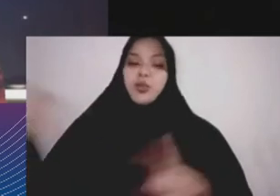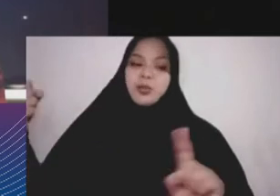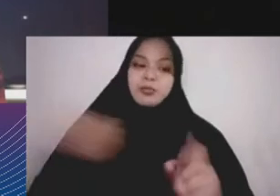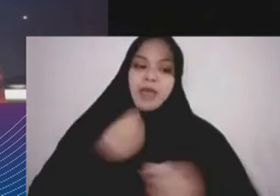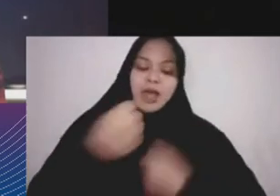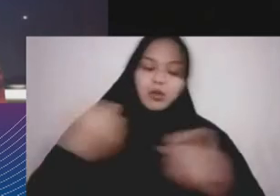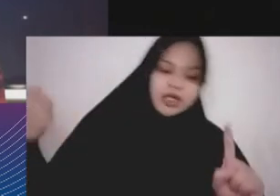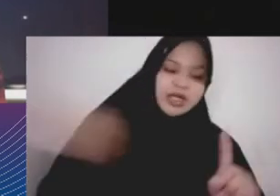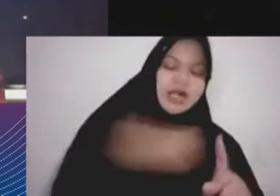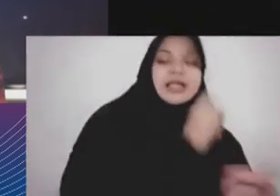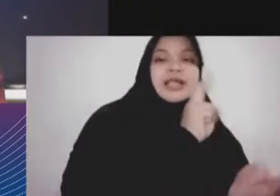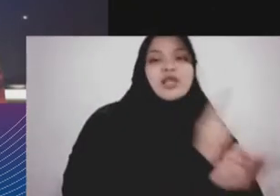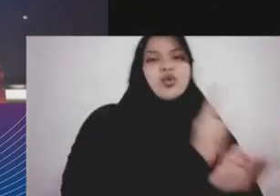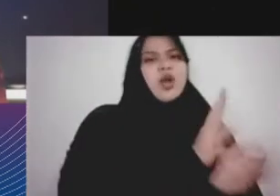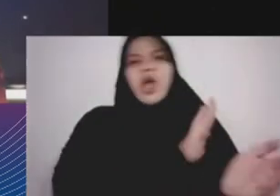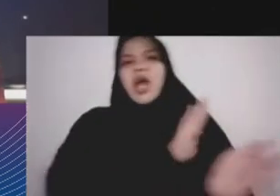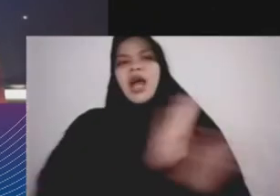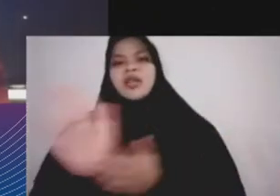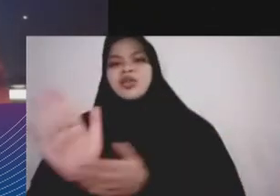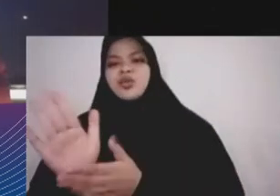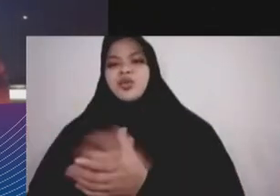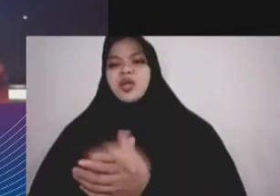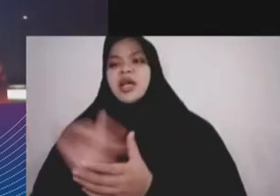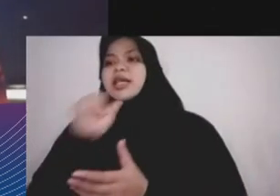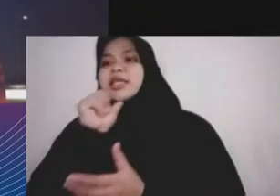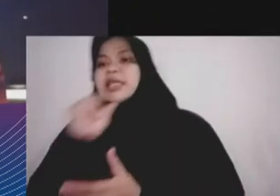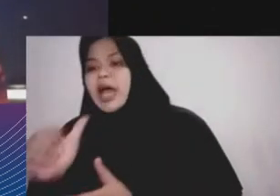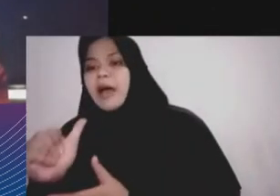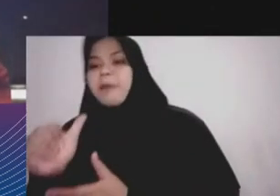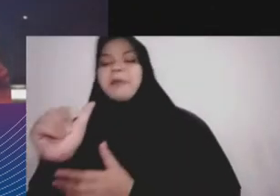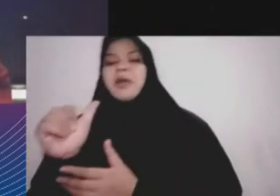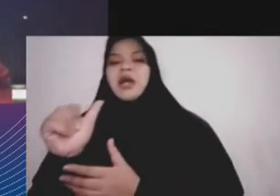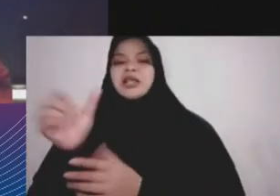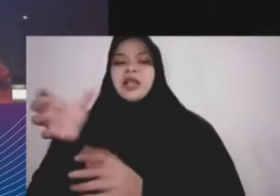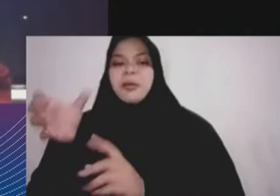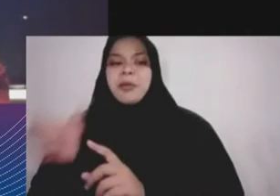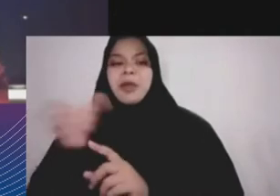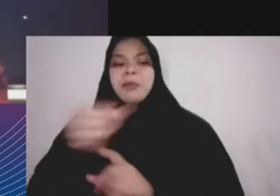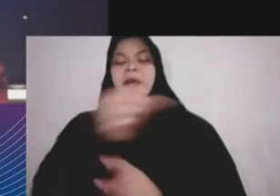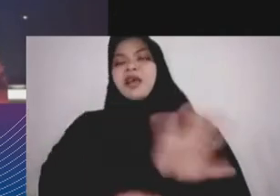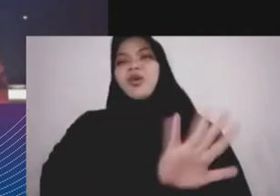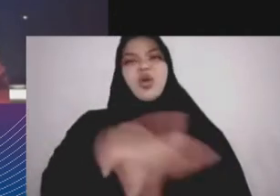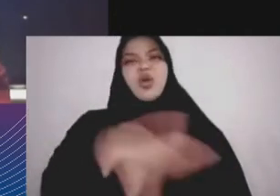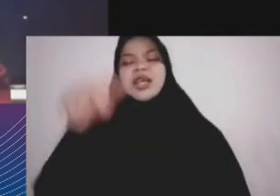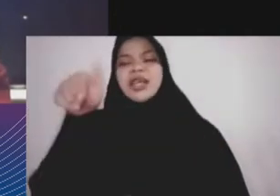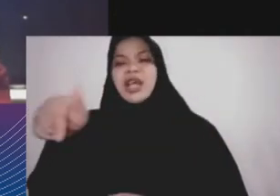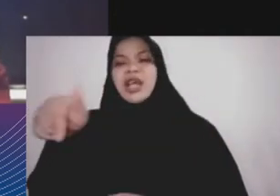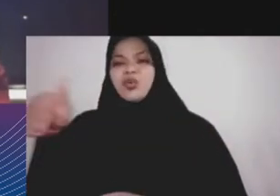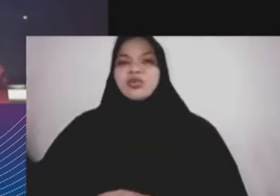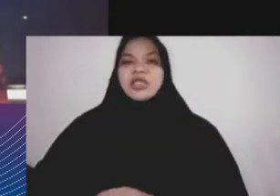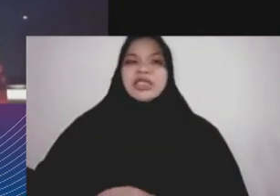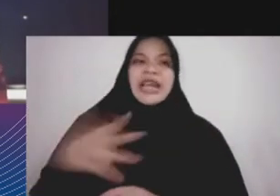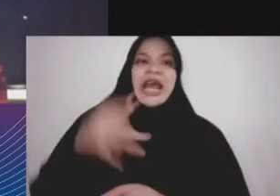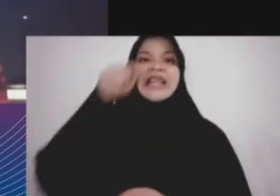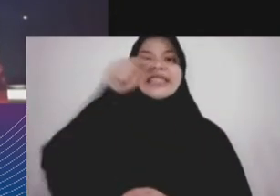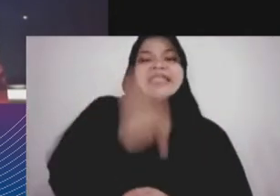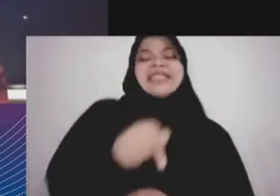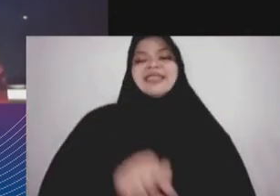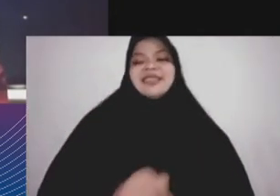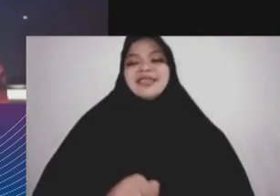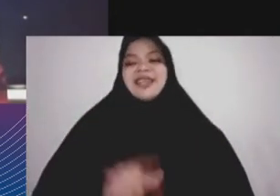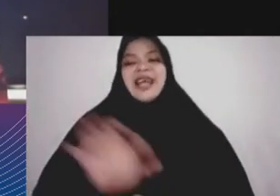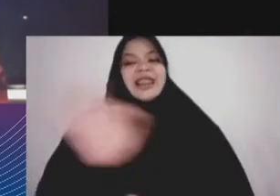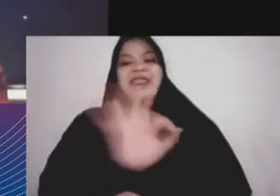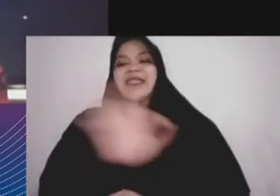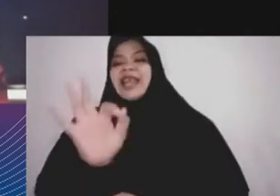seksual langsung barang siapa memegang begini akan dikenakan ini, jadi tanpa letter